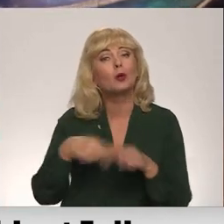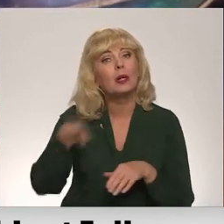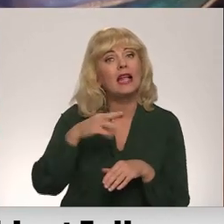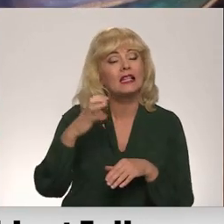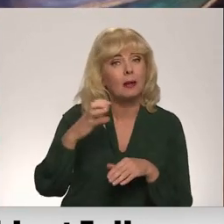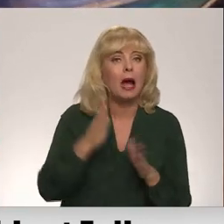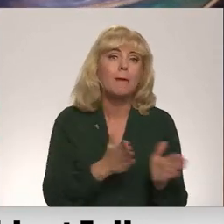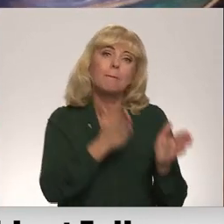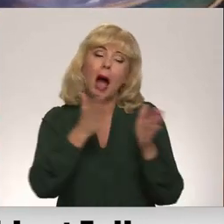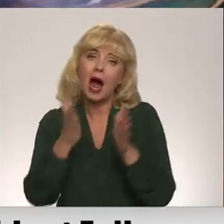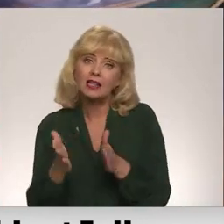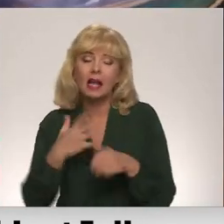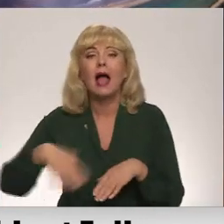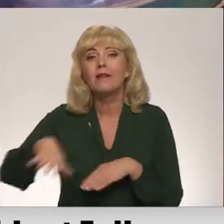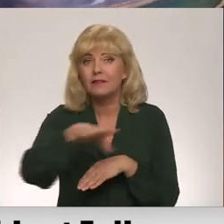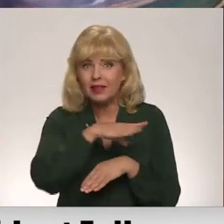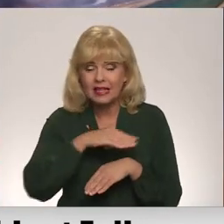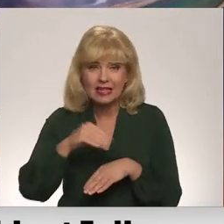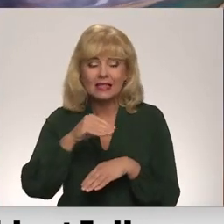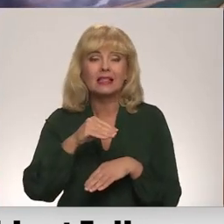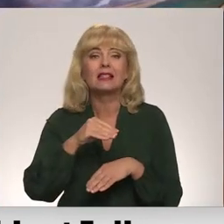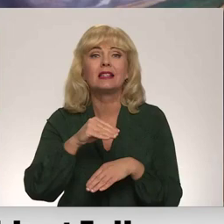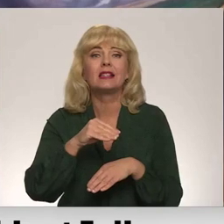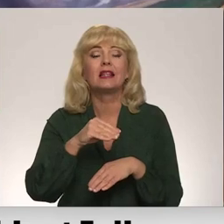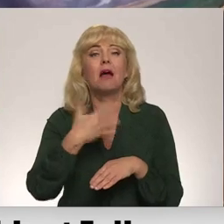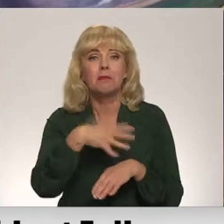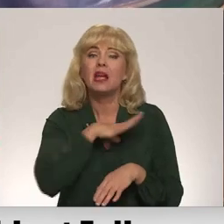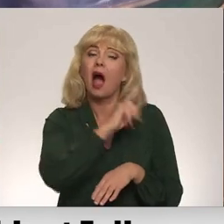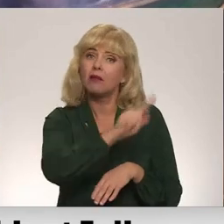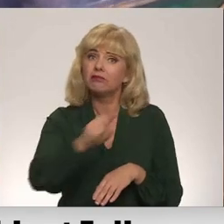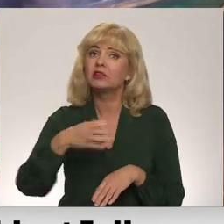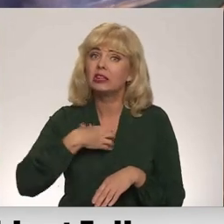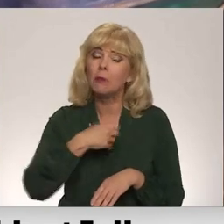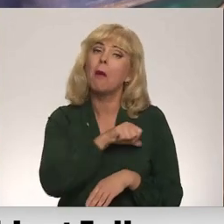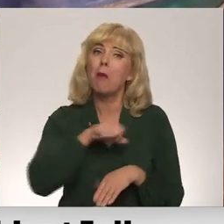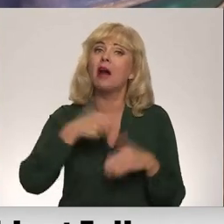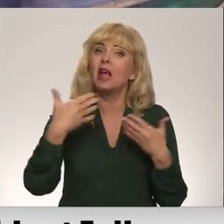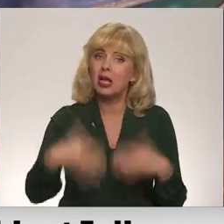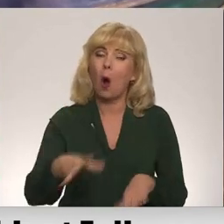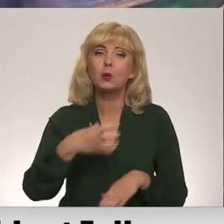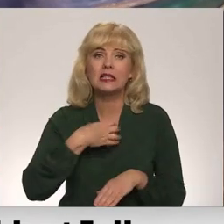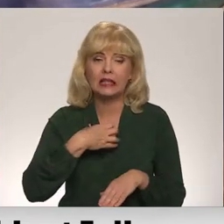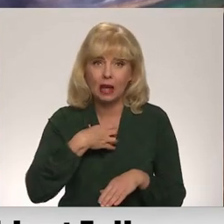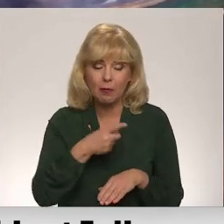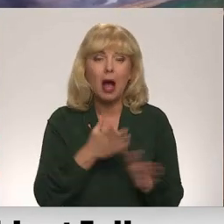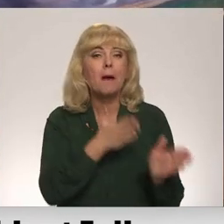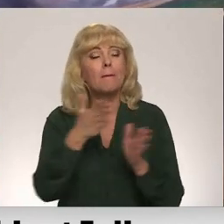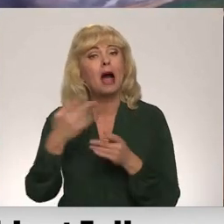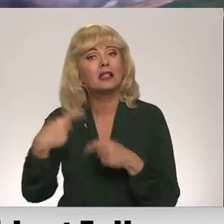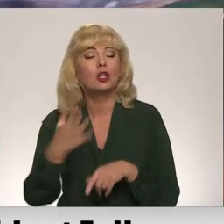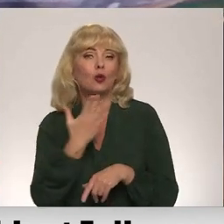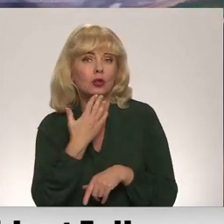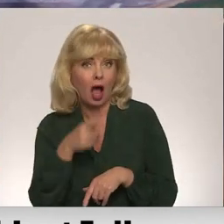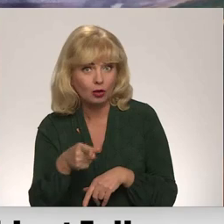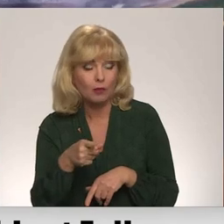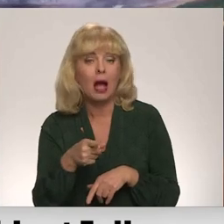tika pārceļts ar tā fakta, ka mēs visi tā kā saslimām. Es pati pārslimoju arī. Un pēc tam pārcēlām šo datumu, un šajā datumā man